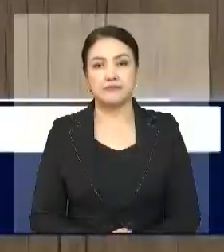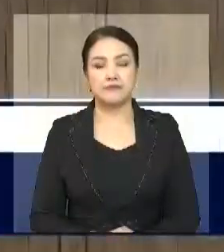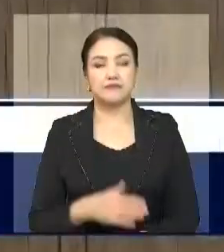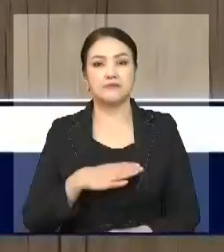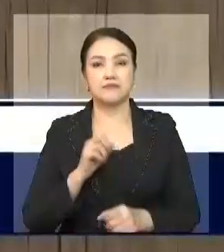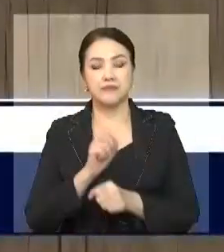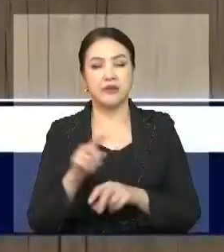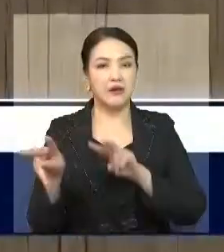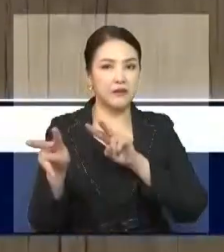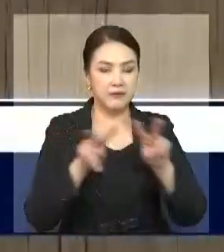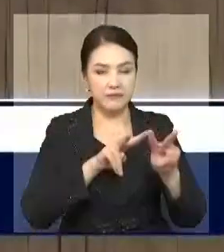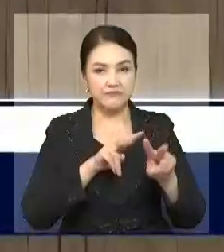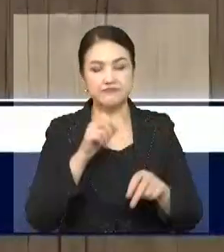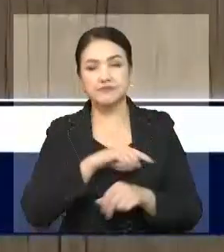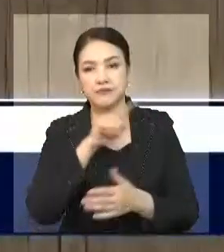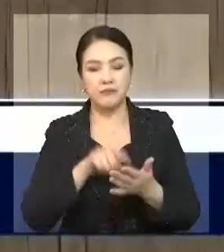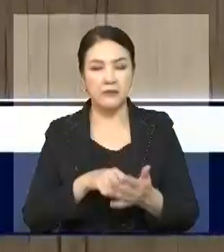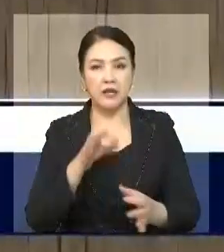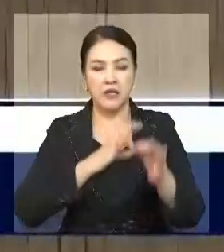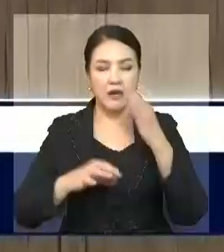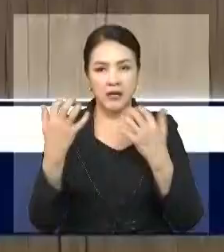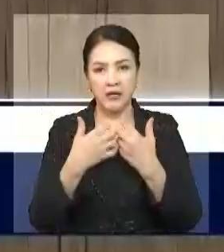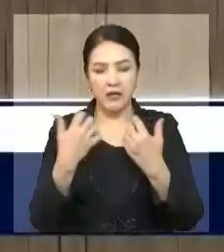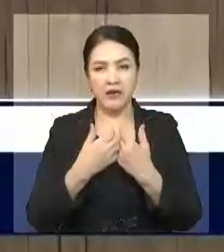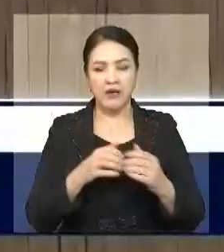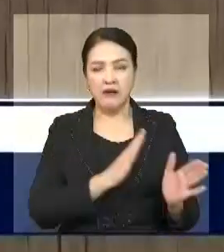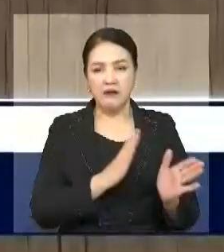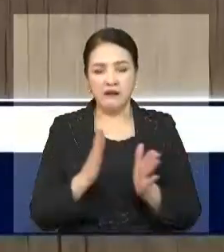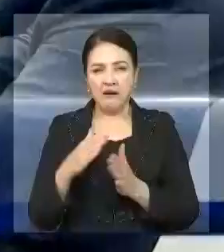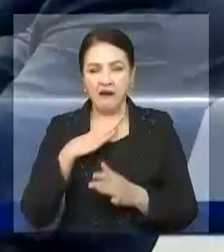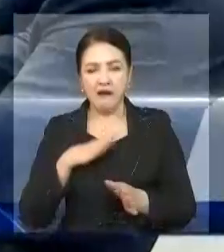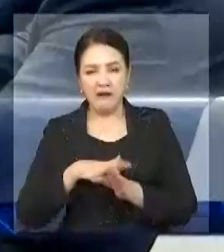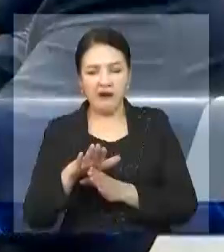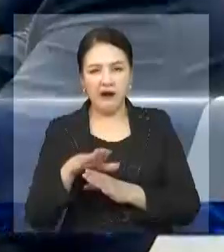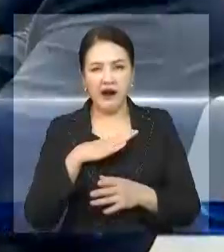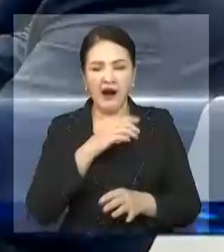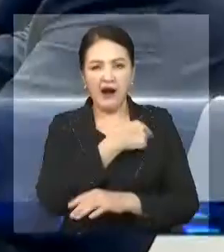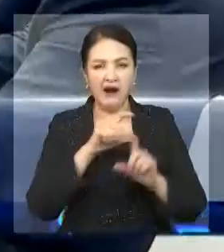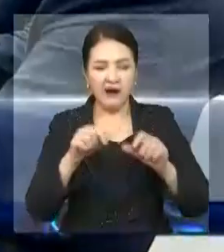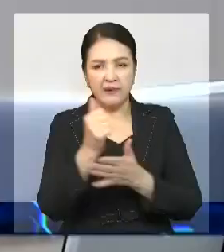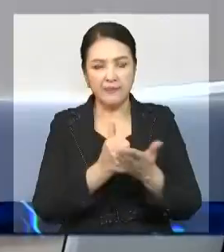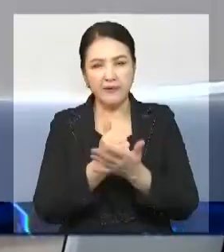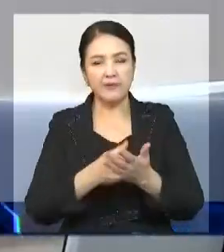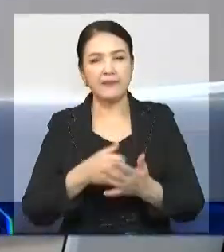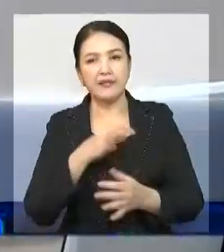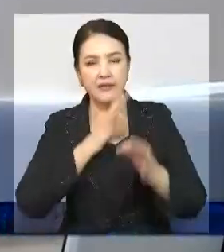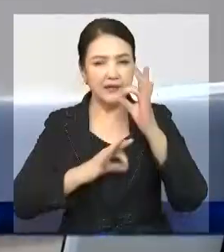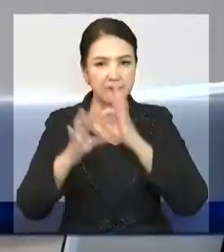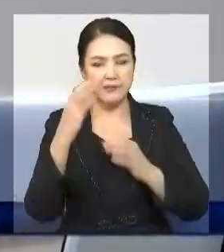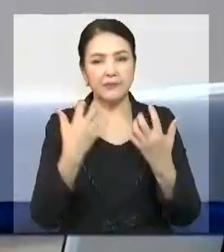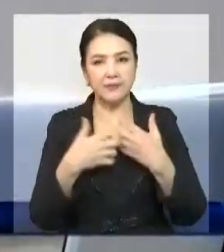Поручая держать на контроле вопрос обеспечения лекарственными препаратами, наладит регулярное пополнение медучреждения с запасами медицинских